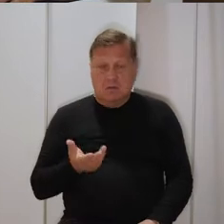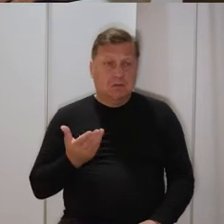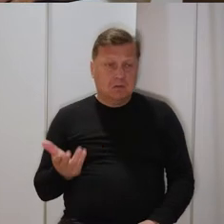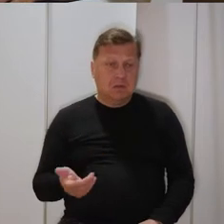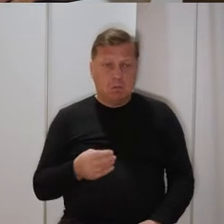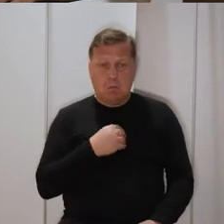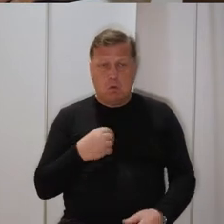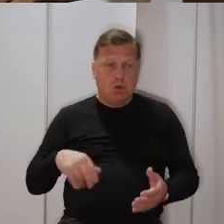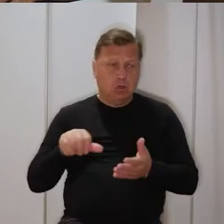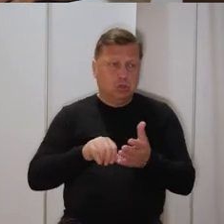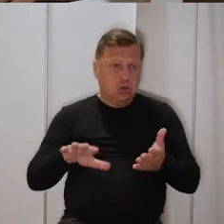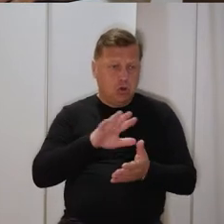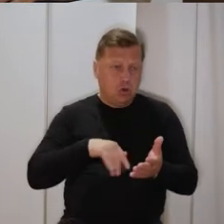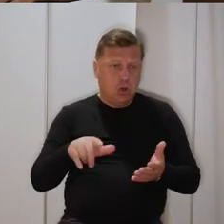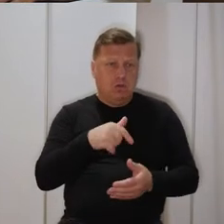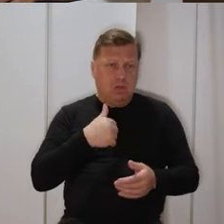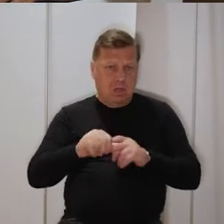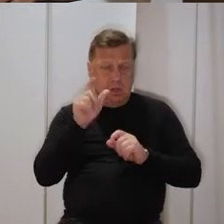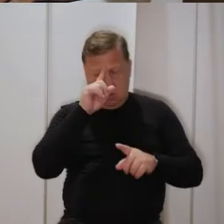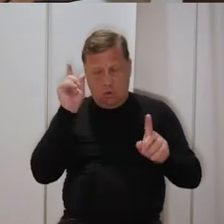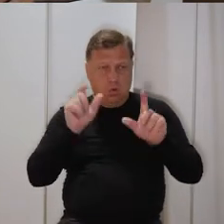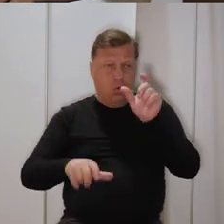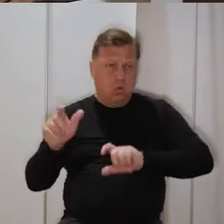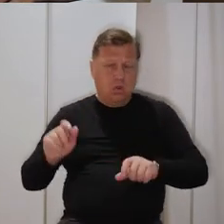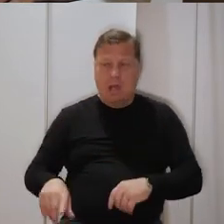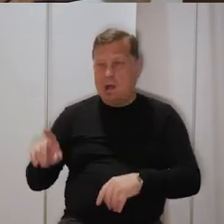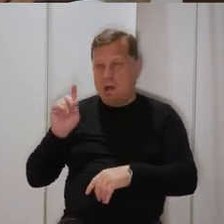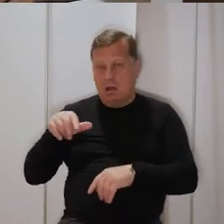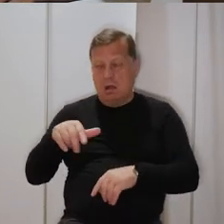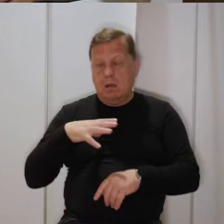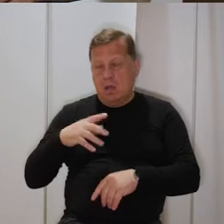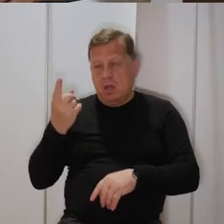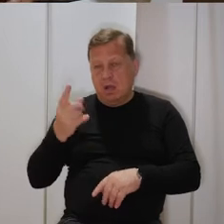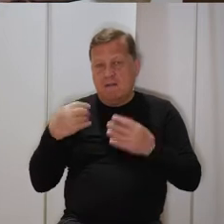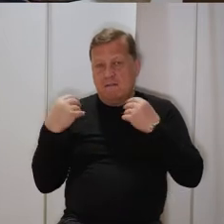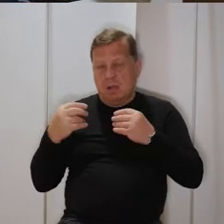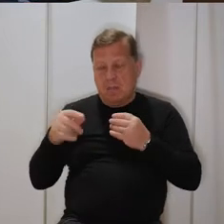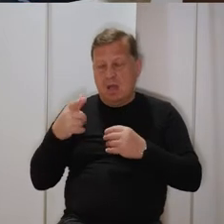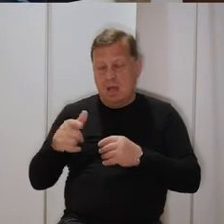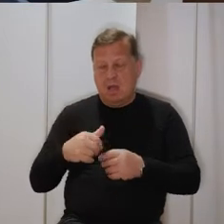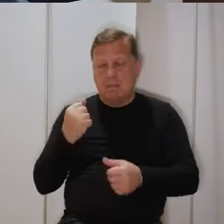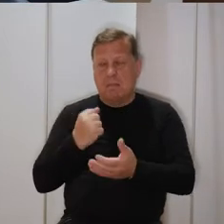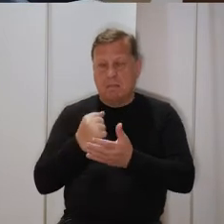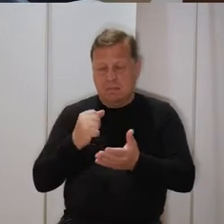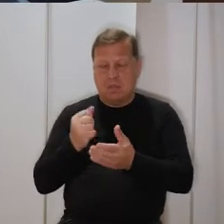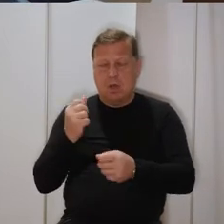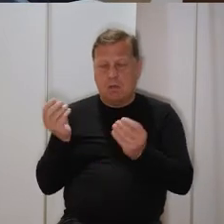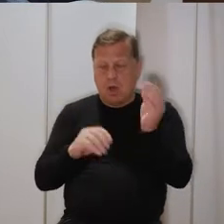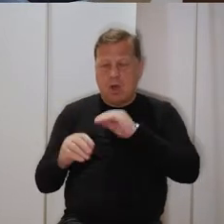polskie środowisko zinowe, to są naprawdę świetni ludzie. A tam jeszcze została taka przeprowadzona wspaniała praca introligatorska